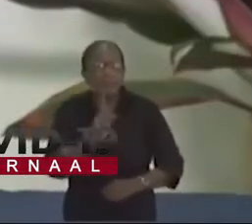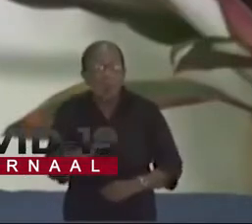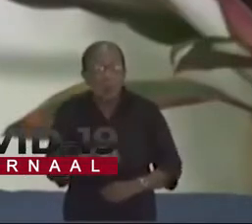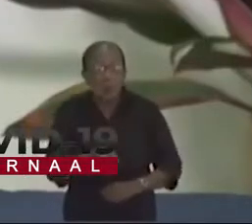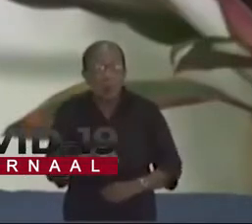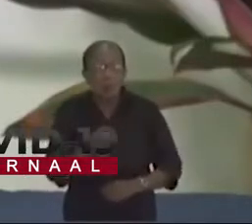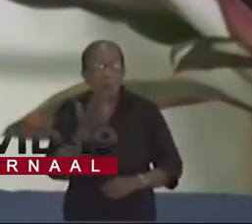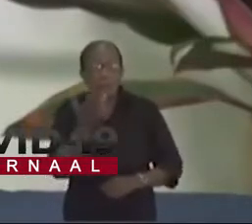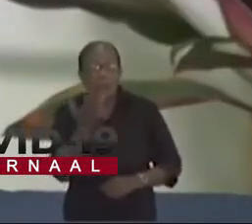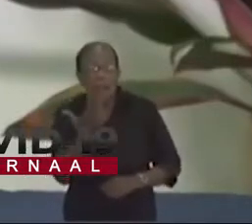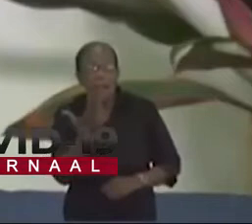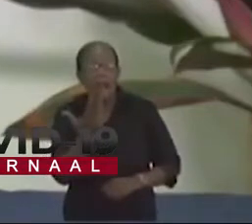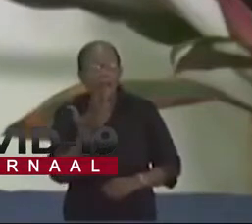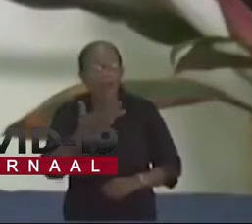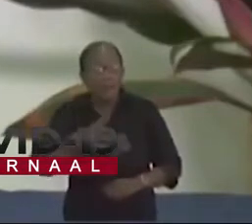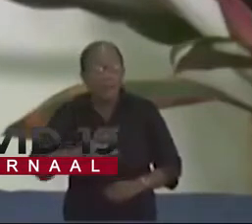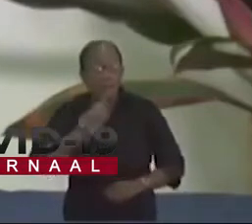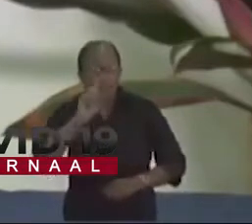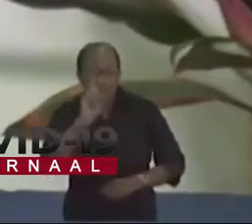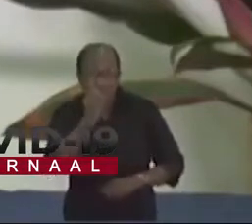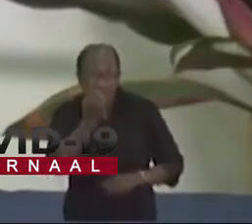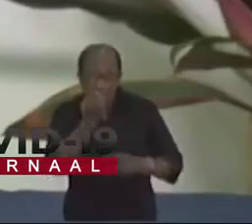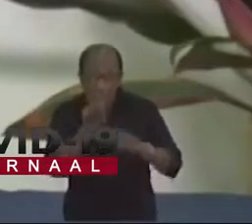6.098 de eerste prik hebben gehad,